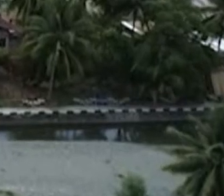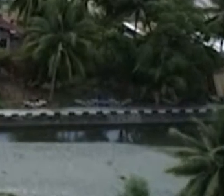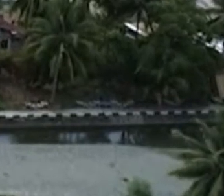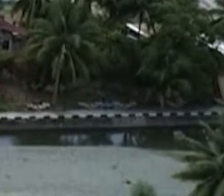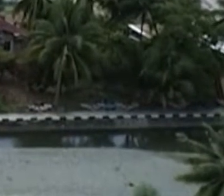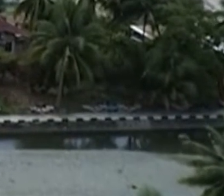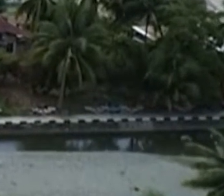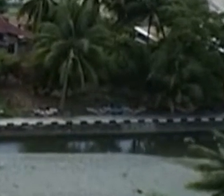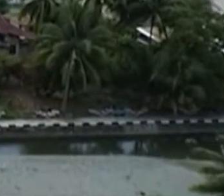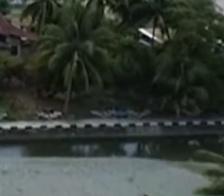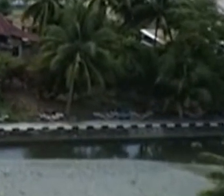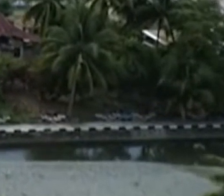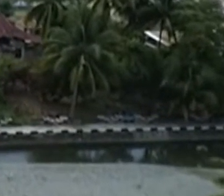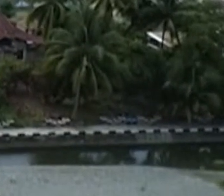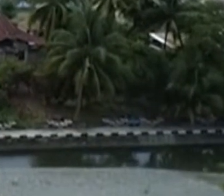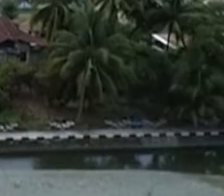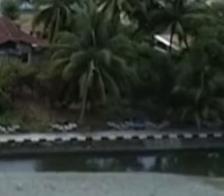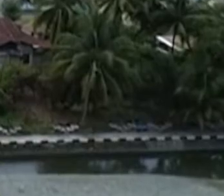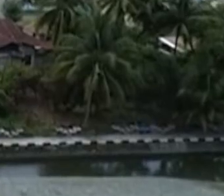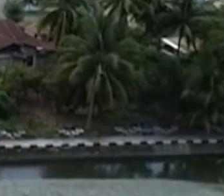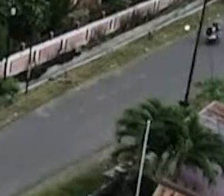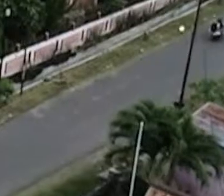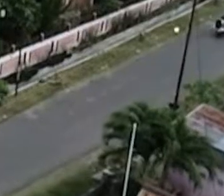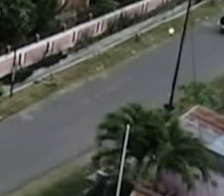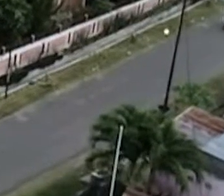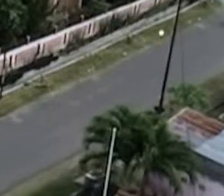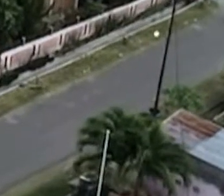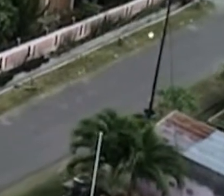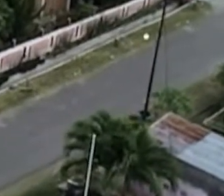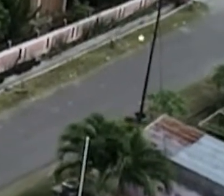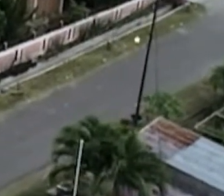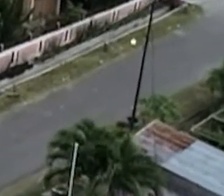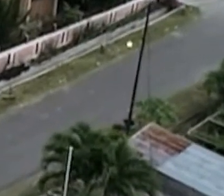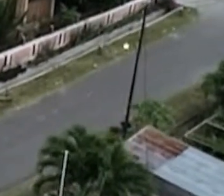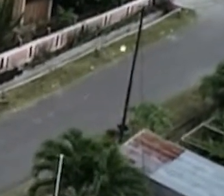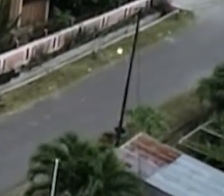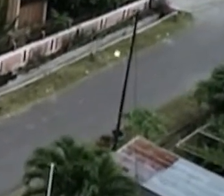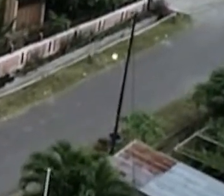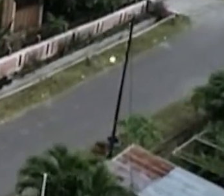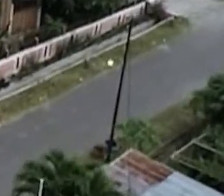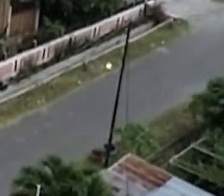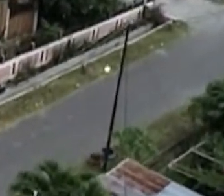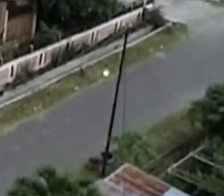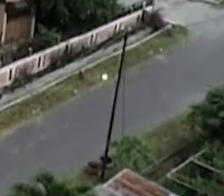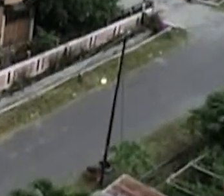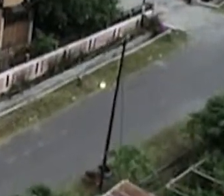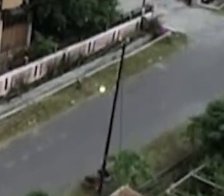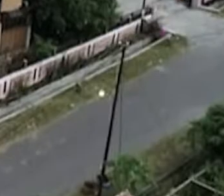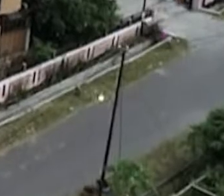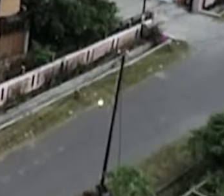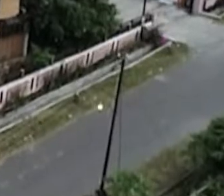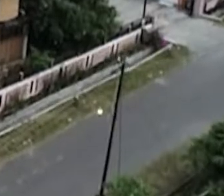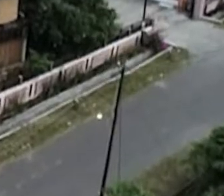disiarkan langsung dari Samdegi Hall Grand Pink Hotel Ampana. Kita saksikan debat publik putaran